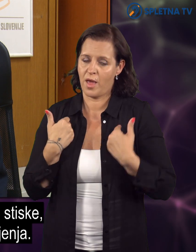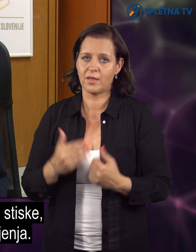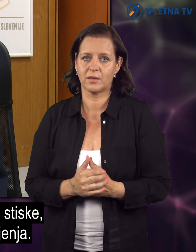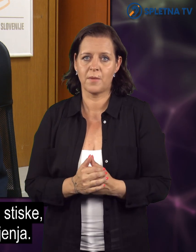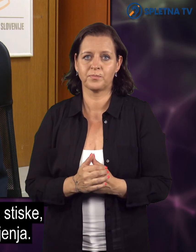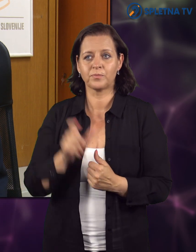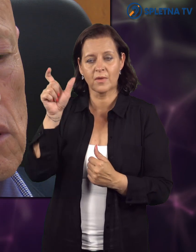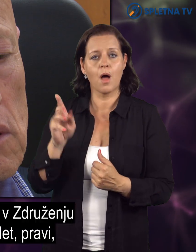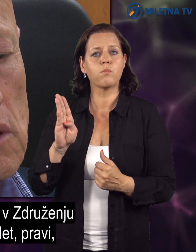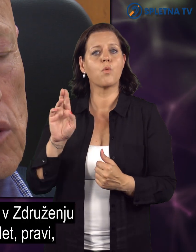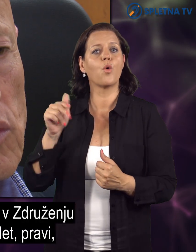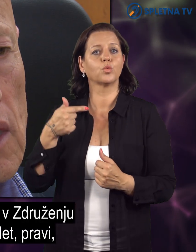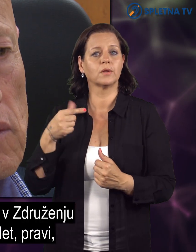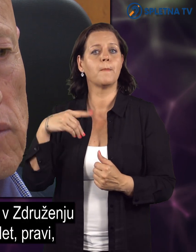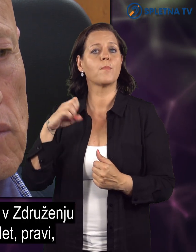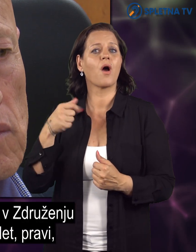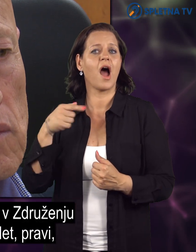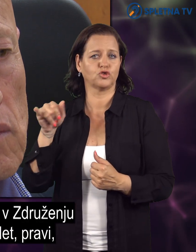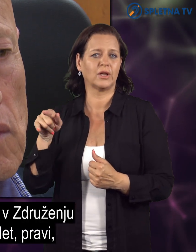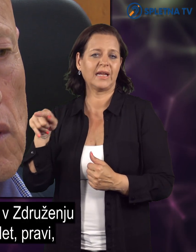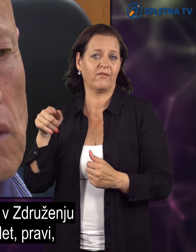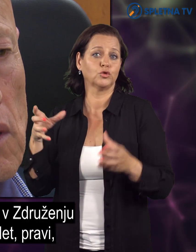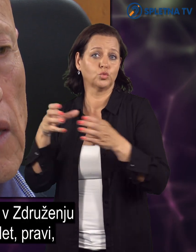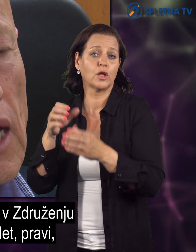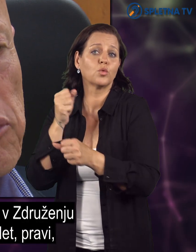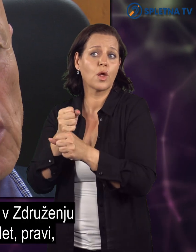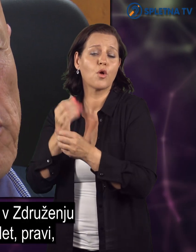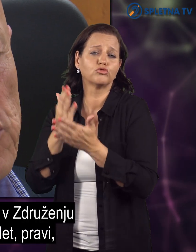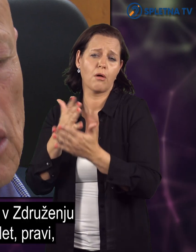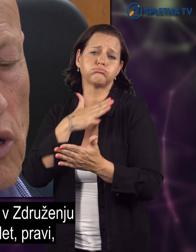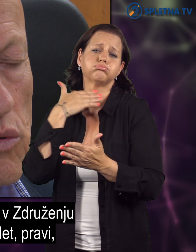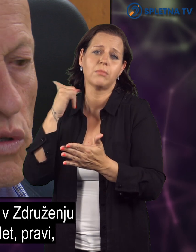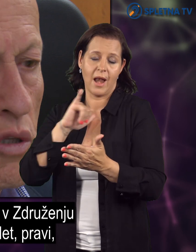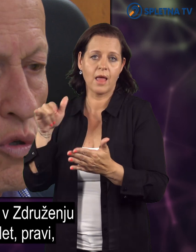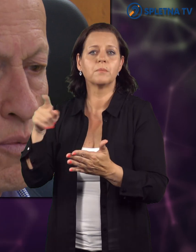življenja. Borut Pogačnik, ki v združenju deluje že vrsto